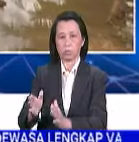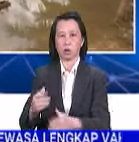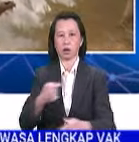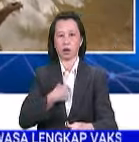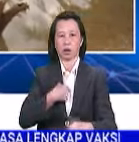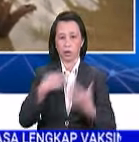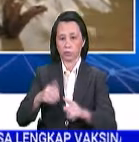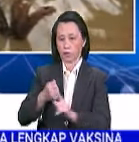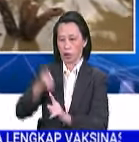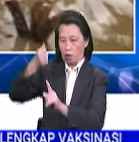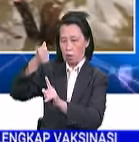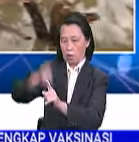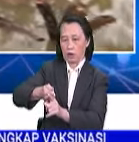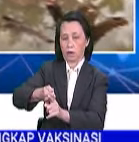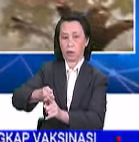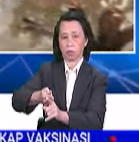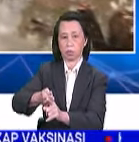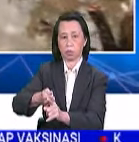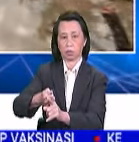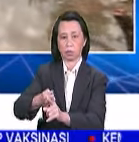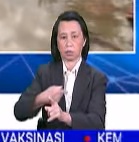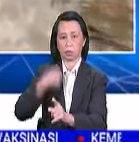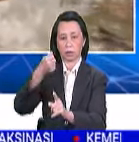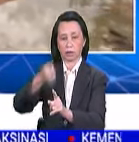saya arahkan kepada